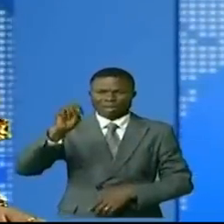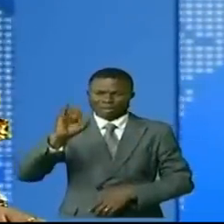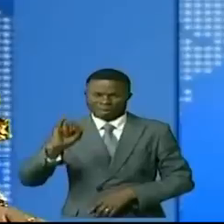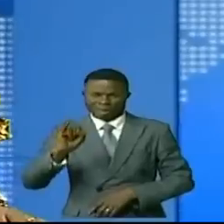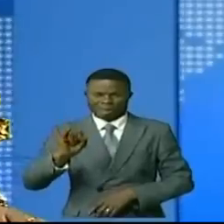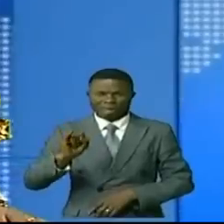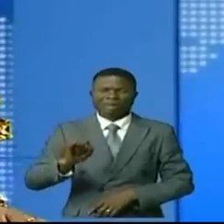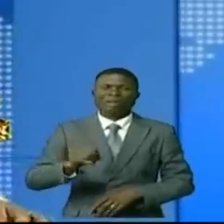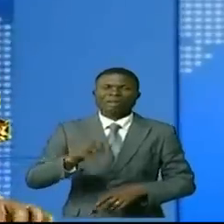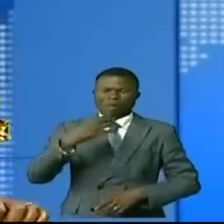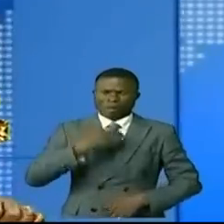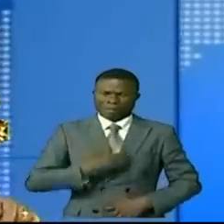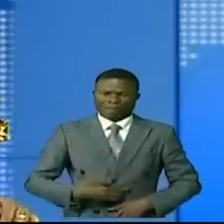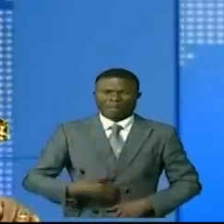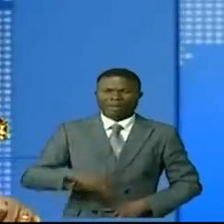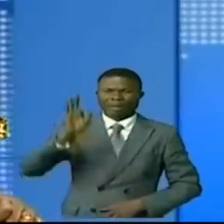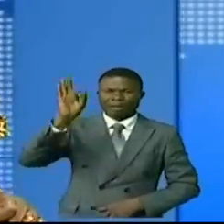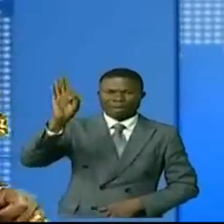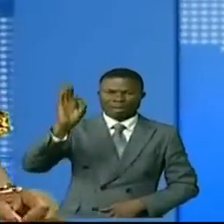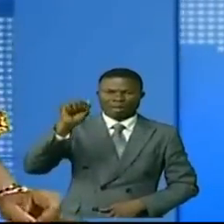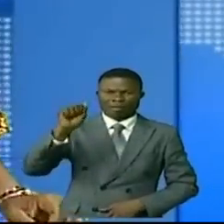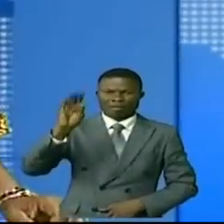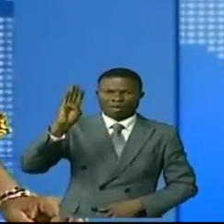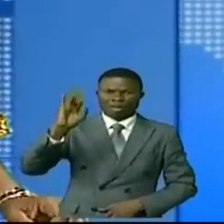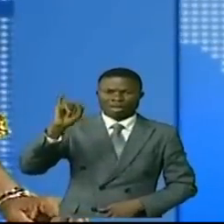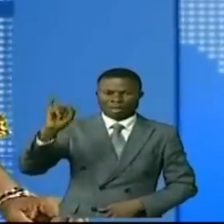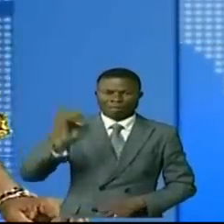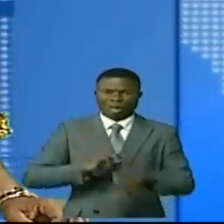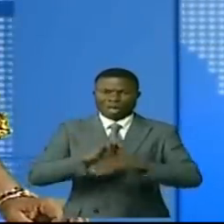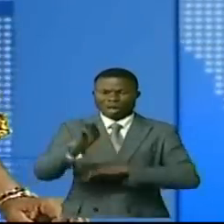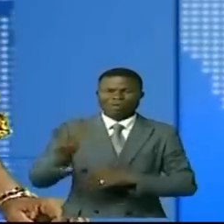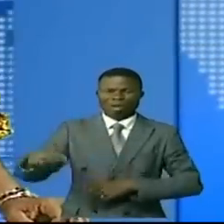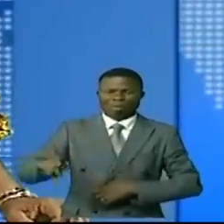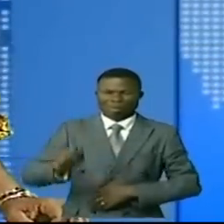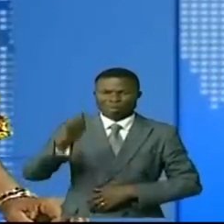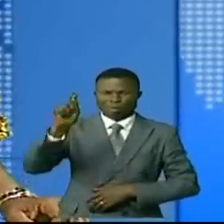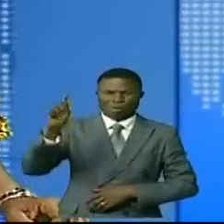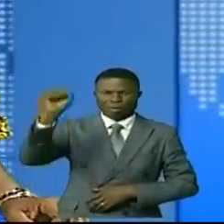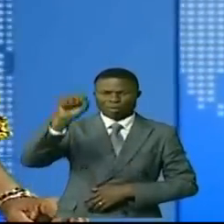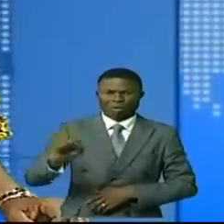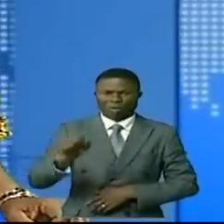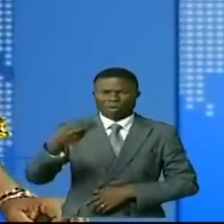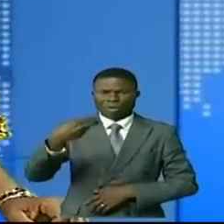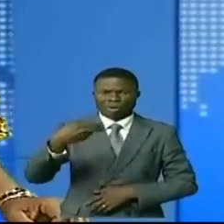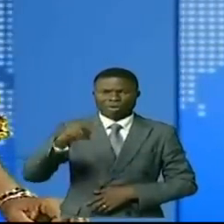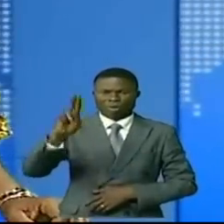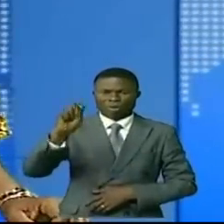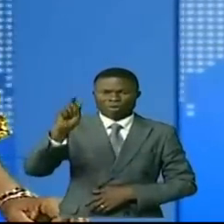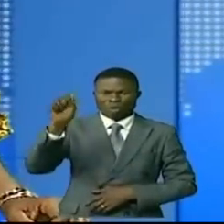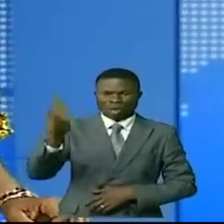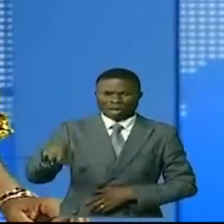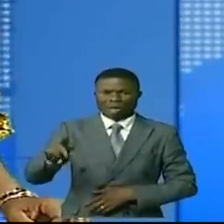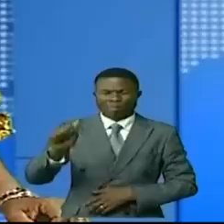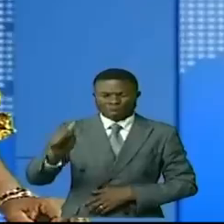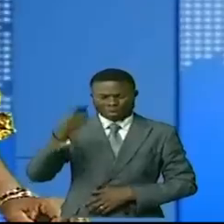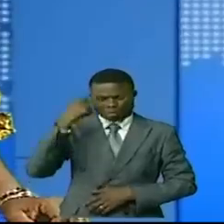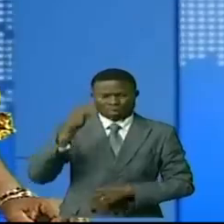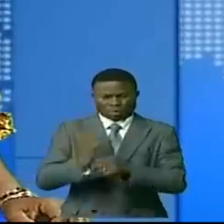Maître Fabien Matondo a été dépêché à Tchouapa pour ce travail et son rapport de mission a